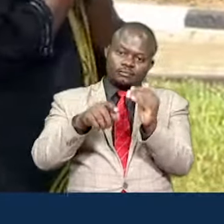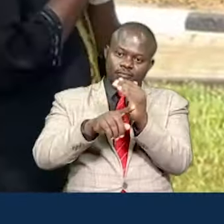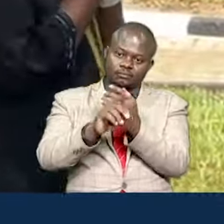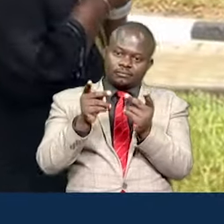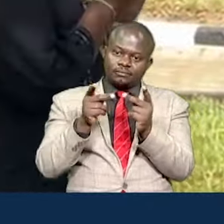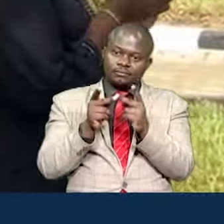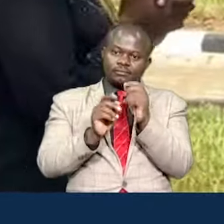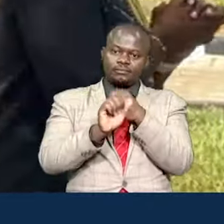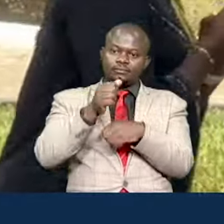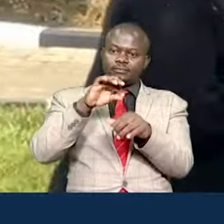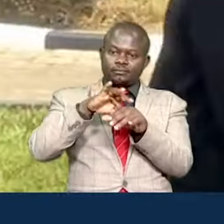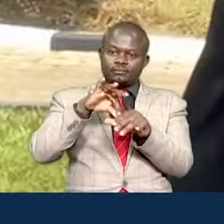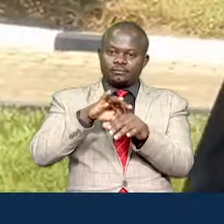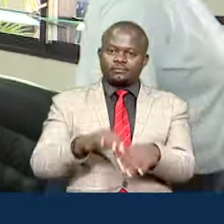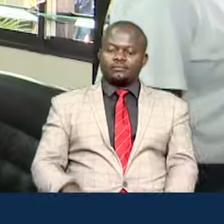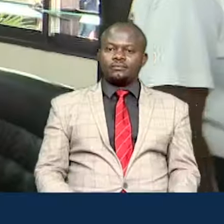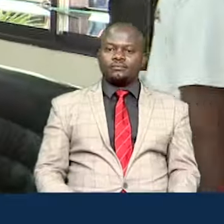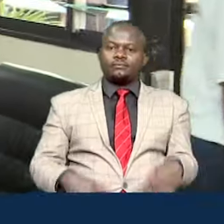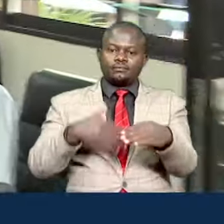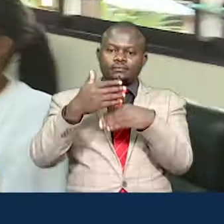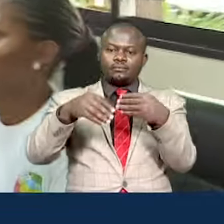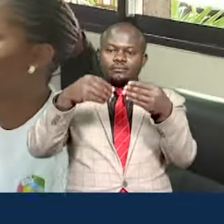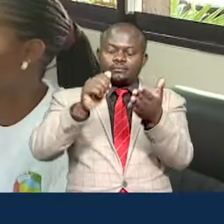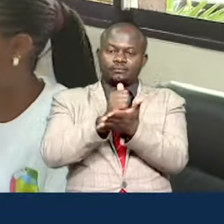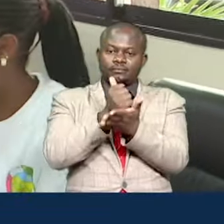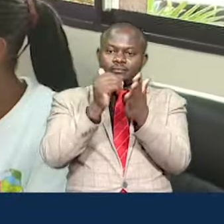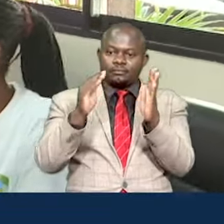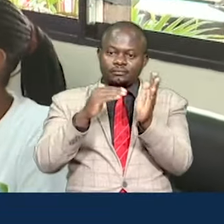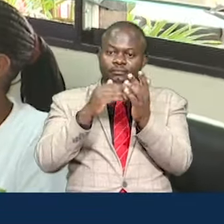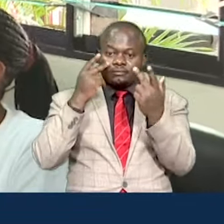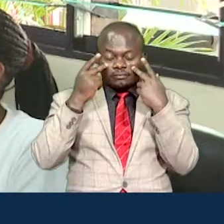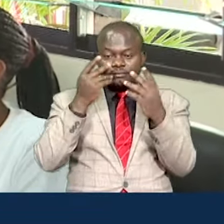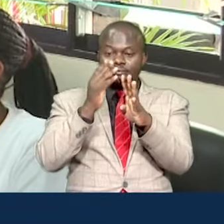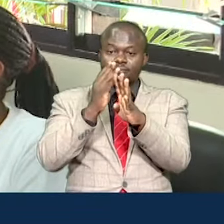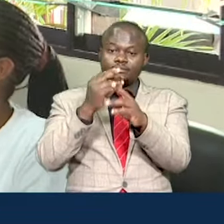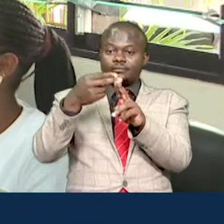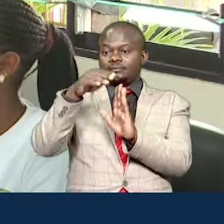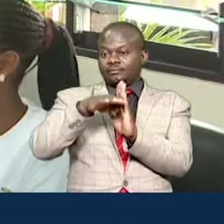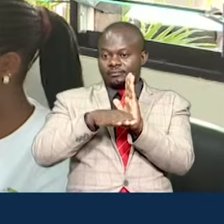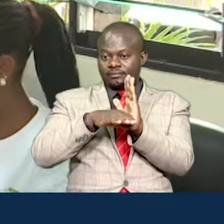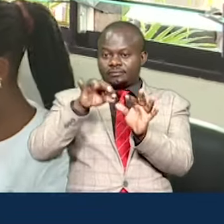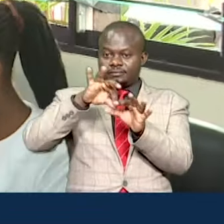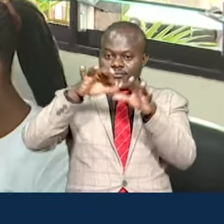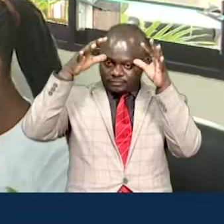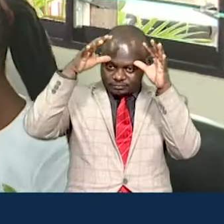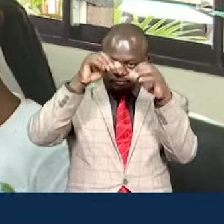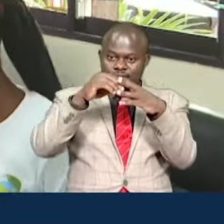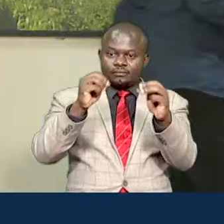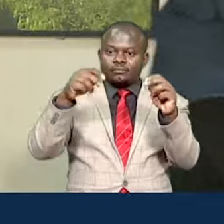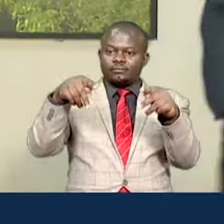ibikorwa by'amatora. Nyuma yo gutanga ibyangombwa no kureba ko bari kuri lise y'itora, batoye umukuru w'igihugu